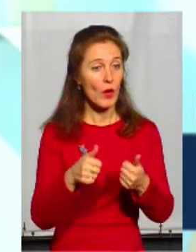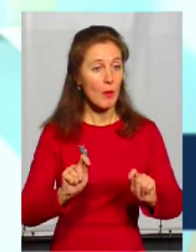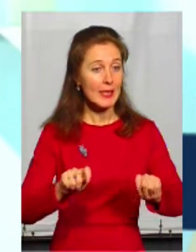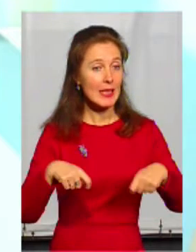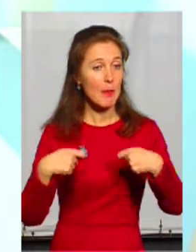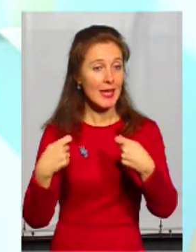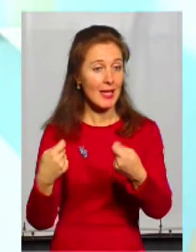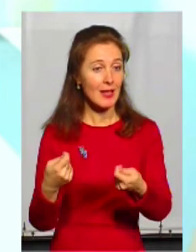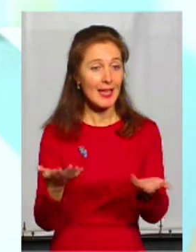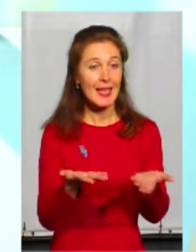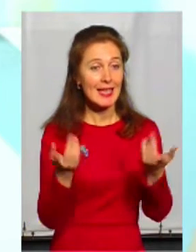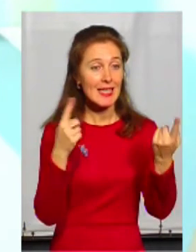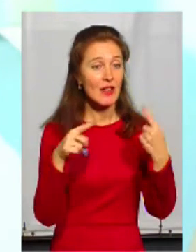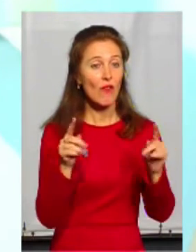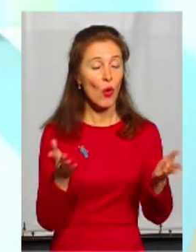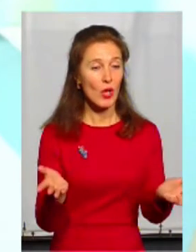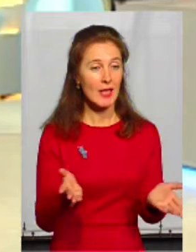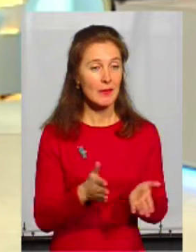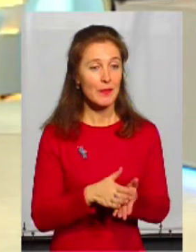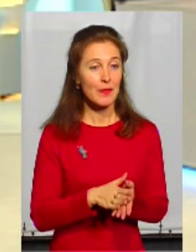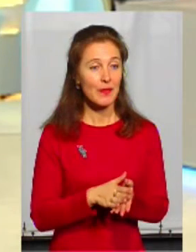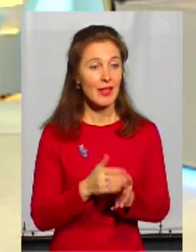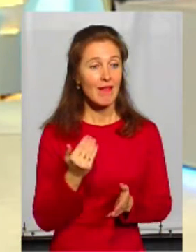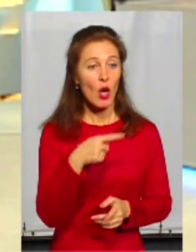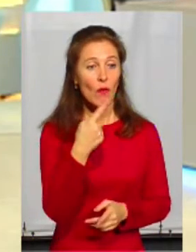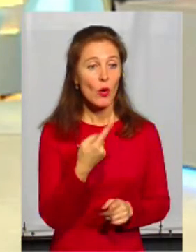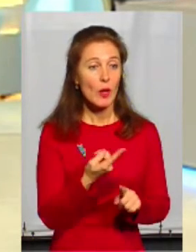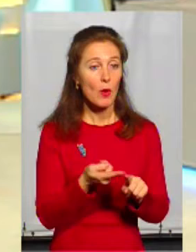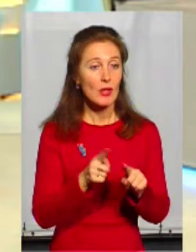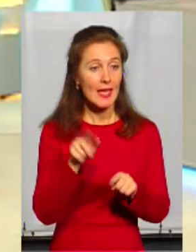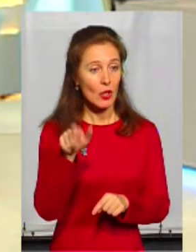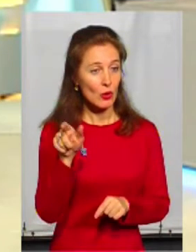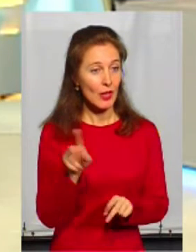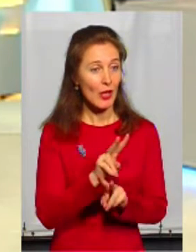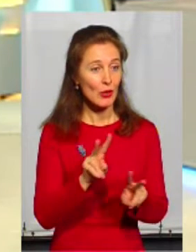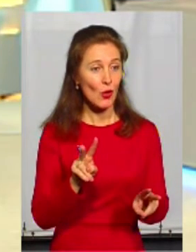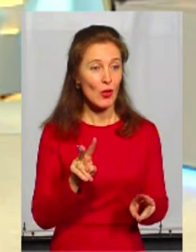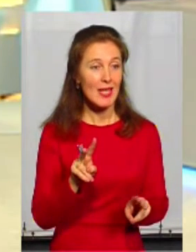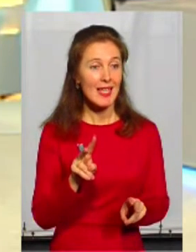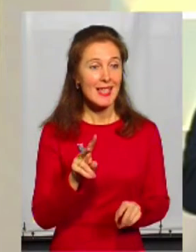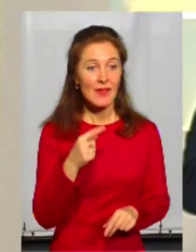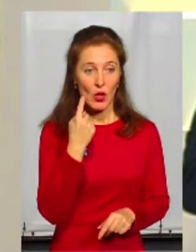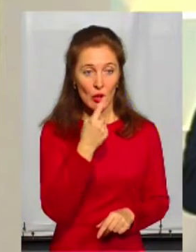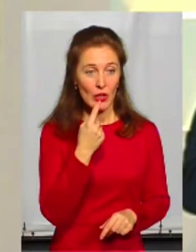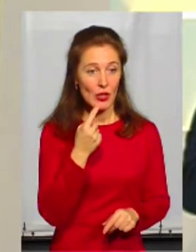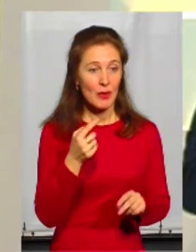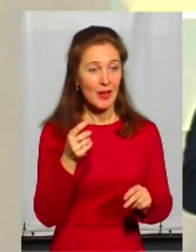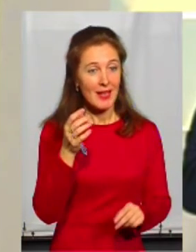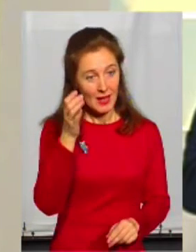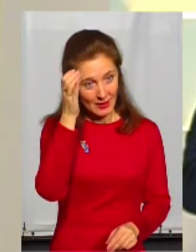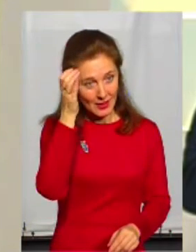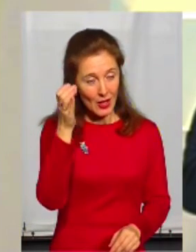передали якісь твори. Так, це, напевно, ви говорите про тих людей, які будуть з філологічним складом розуму. Я